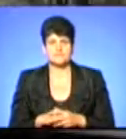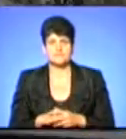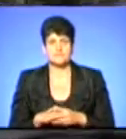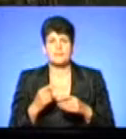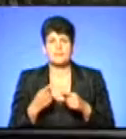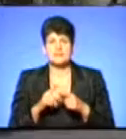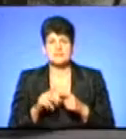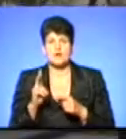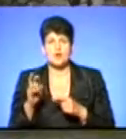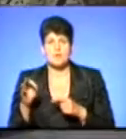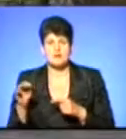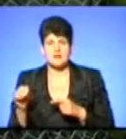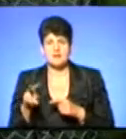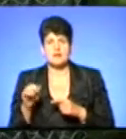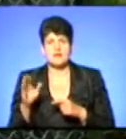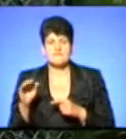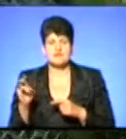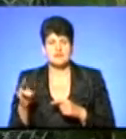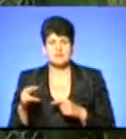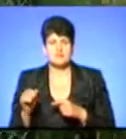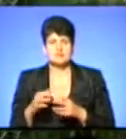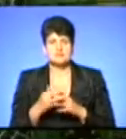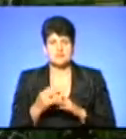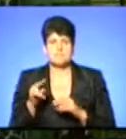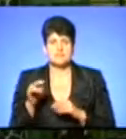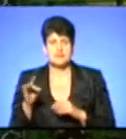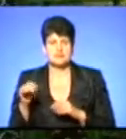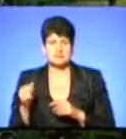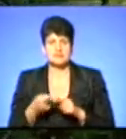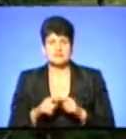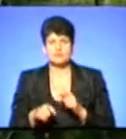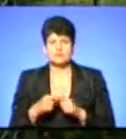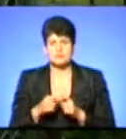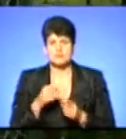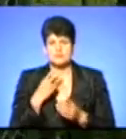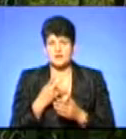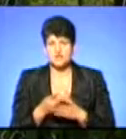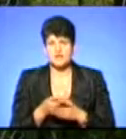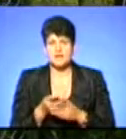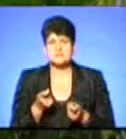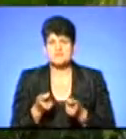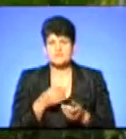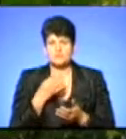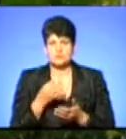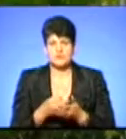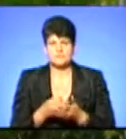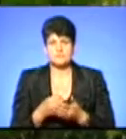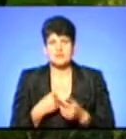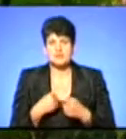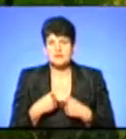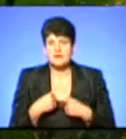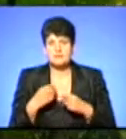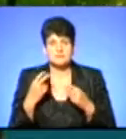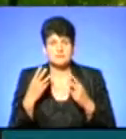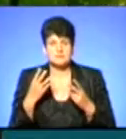Це кооператив «Лаванда», який знаходиться у селі Петриків. За дане порушення передбачено адміністративну відповідальність. Я не просто не